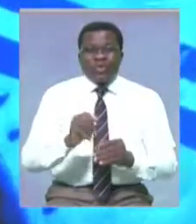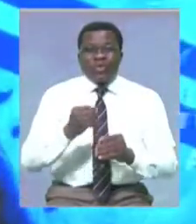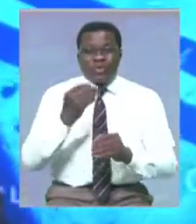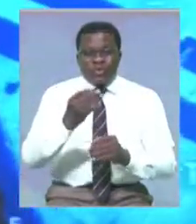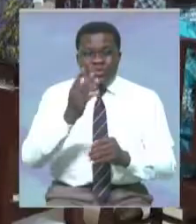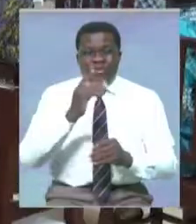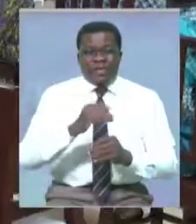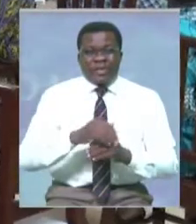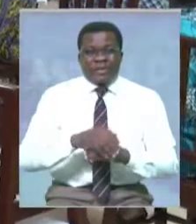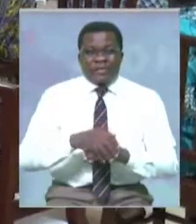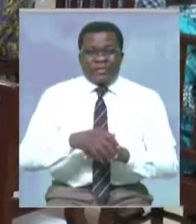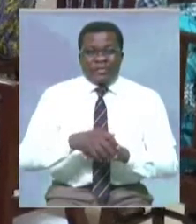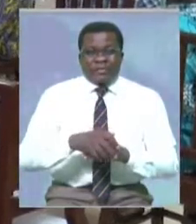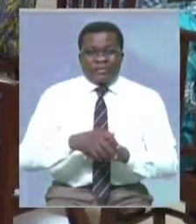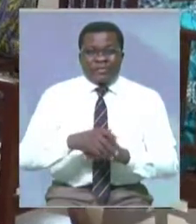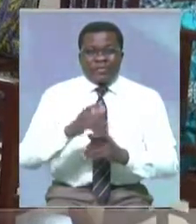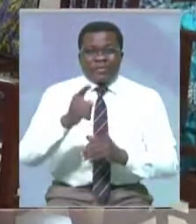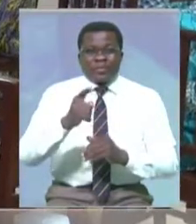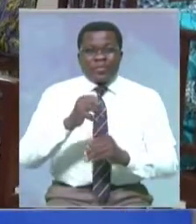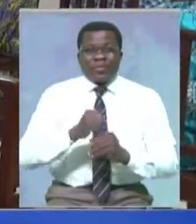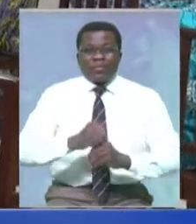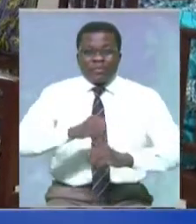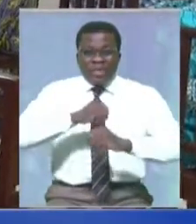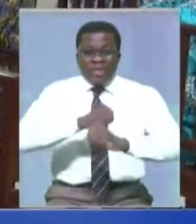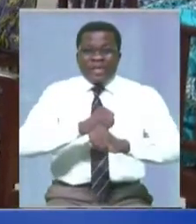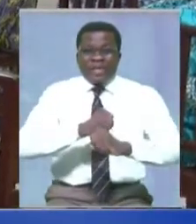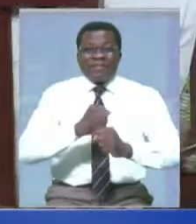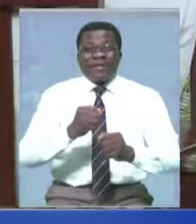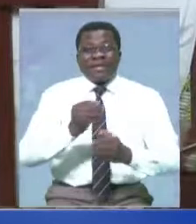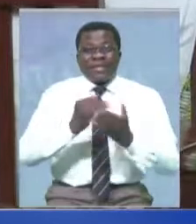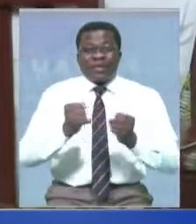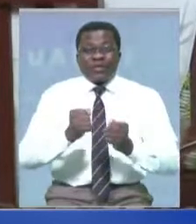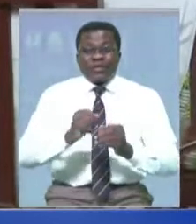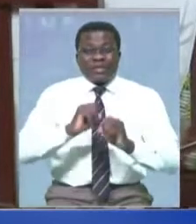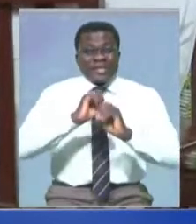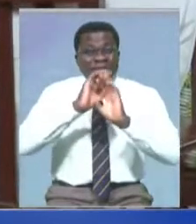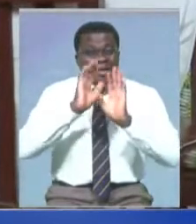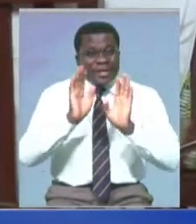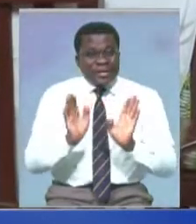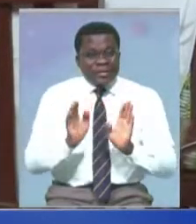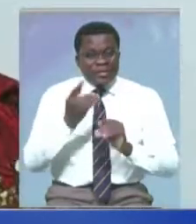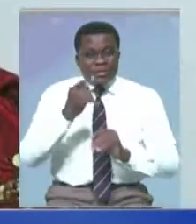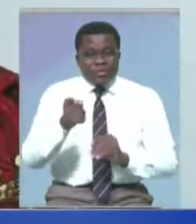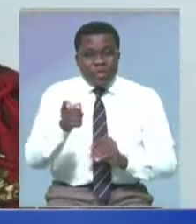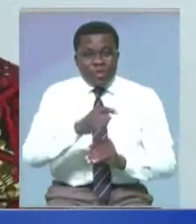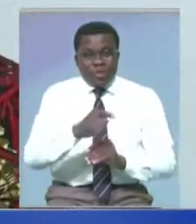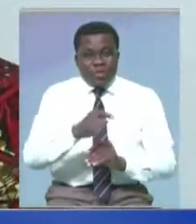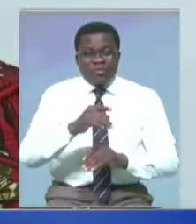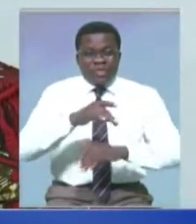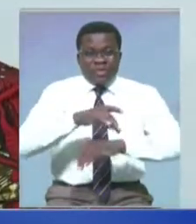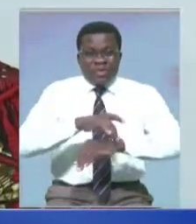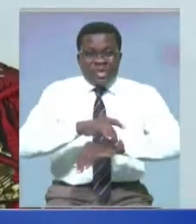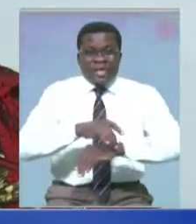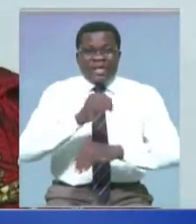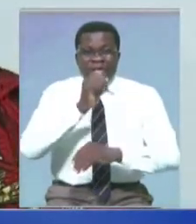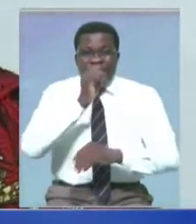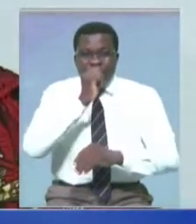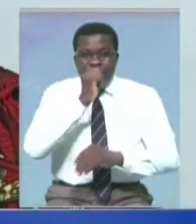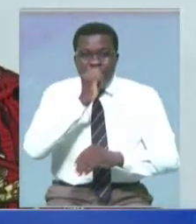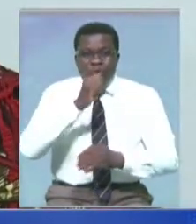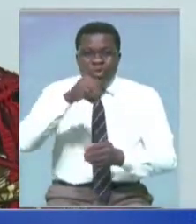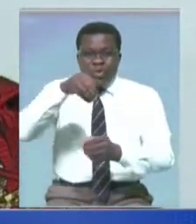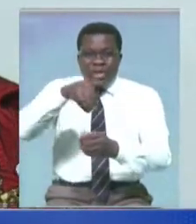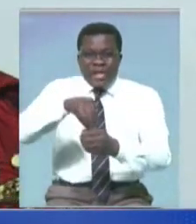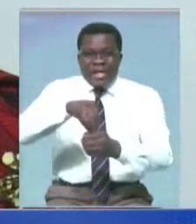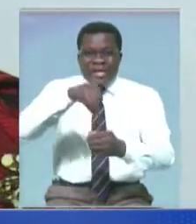pour le point. Ils défendent une cause clairement définie. Pour eux, la terre, l'eau, les